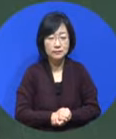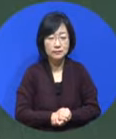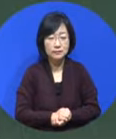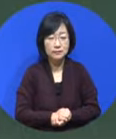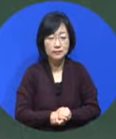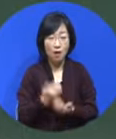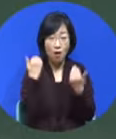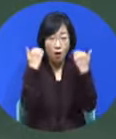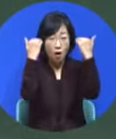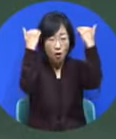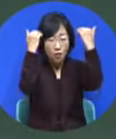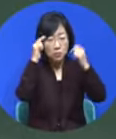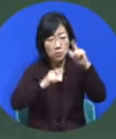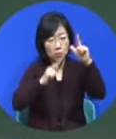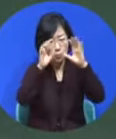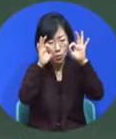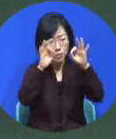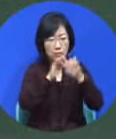돼